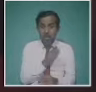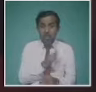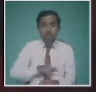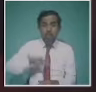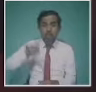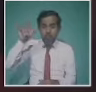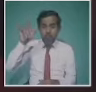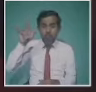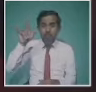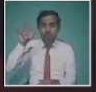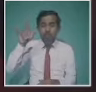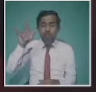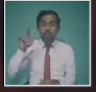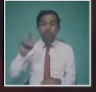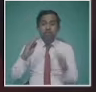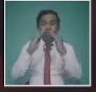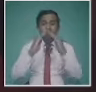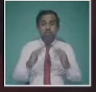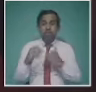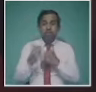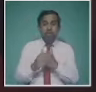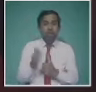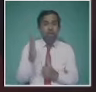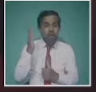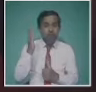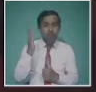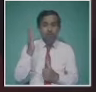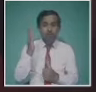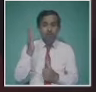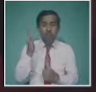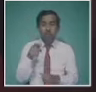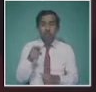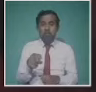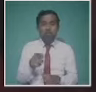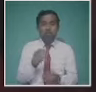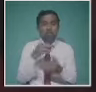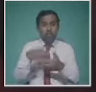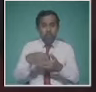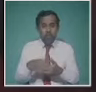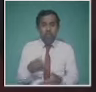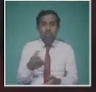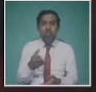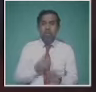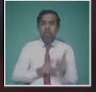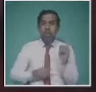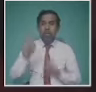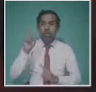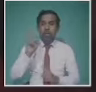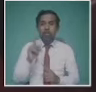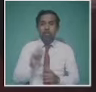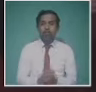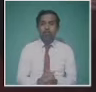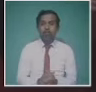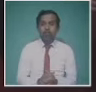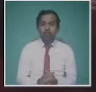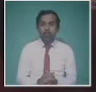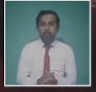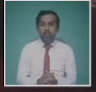විදේශගතව සුවිසල් මන්දිර මැදුරු හදාගෙන ඉන්නවා. ඒ මැදුරුවල මේගොල්ලන්ට රැකවරණය දෙනවා පණ වැරනකොට. හැබැයි